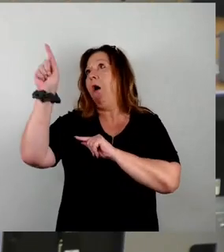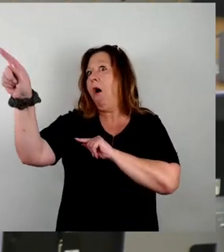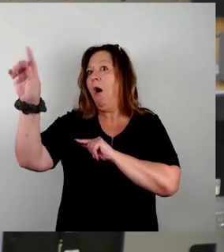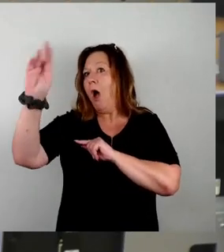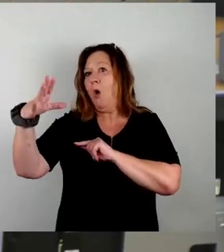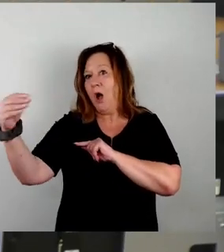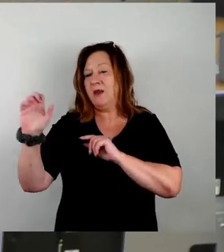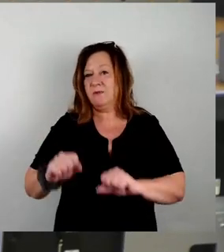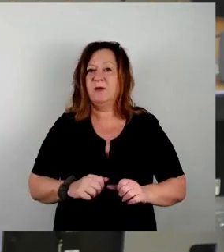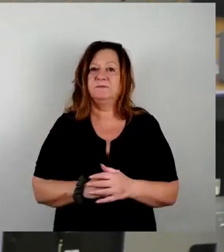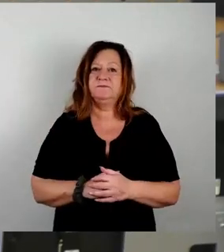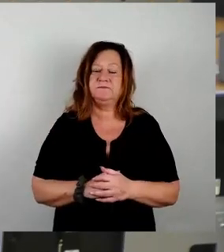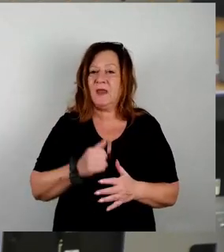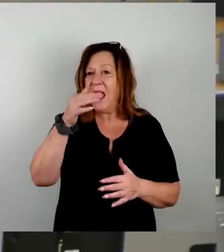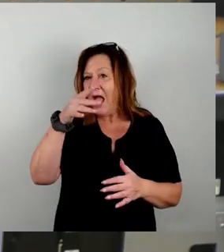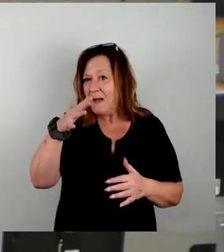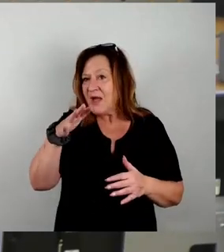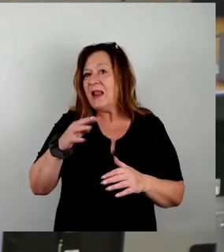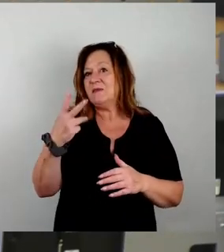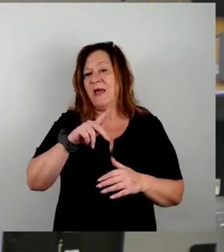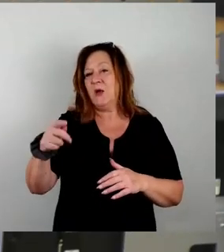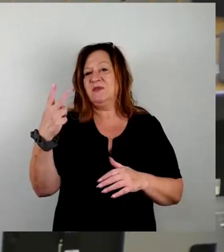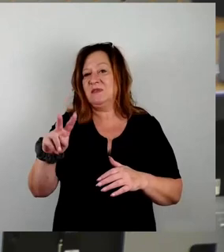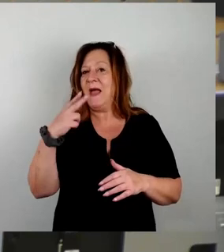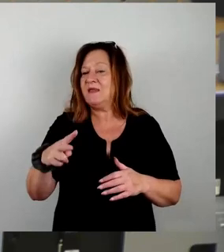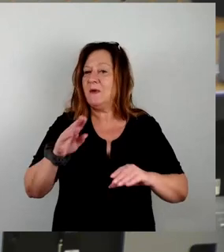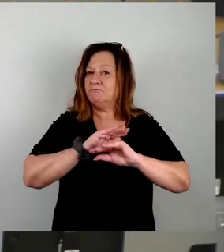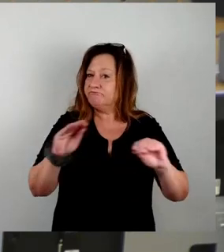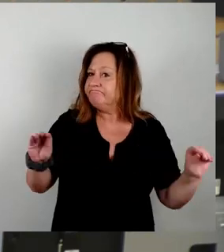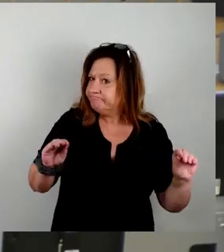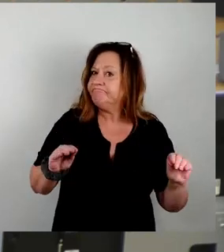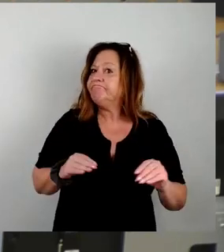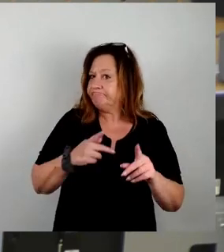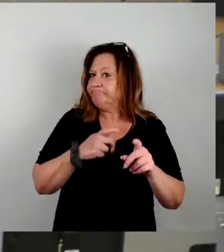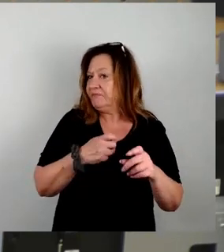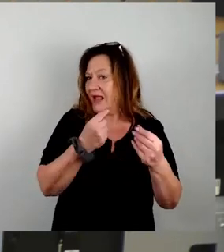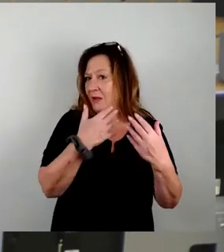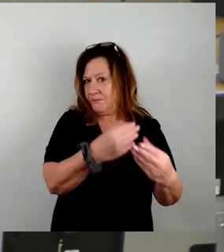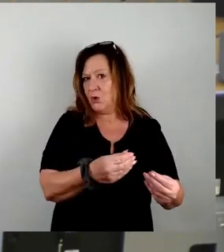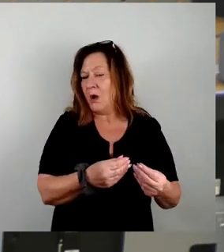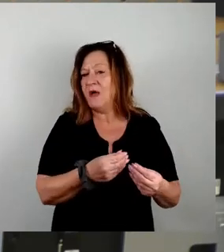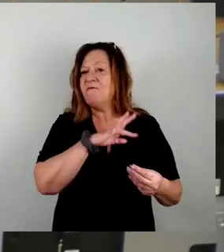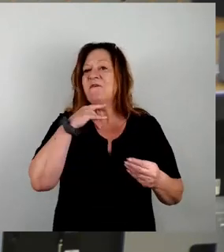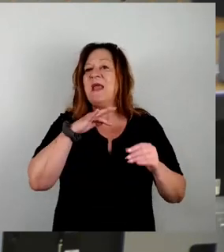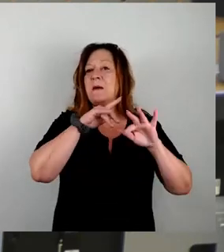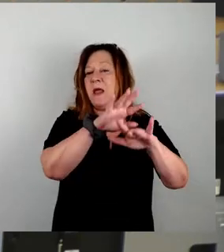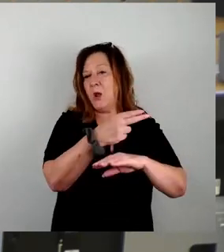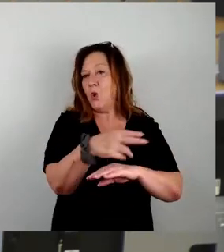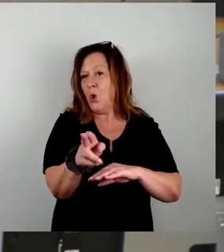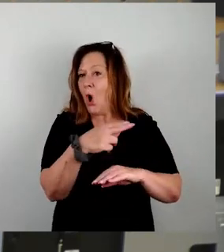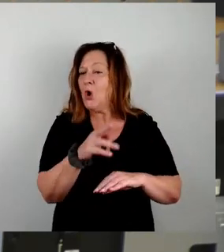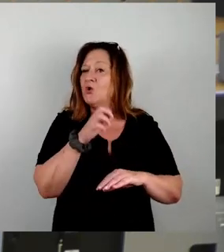April 2022 wurde dann bekannt gegeben, dass Dresden den Zuschuss bekommt. Es handelt sich um mehrere Millionen Euro, die in lokale Projekte fließen